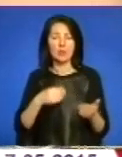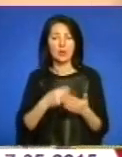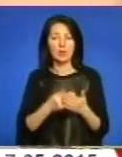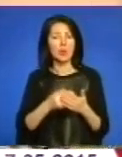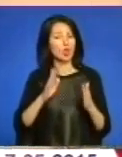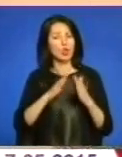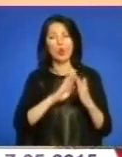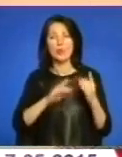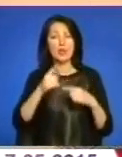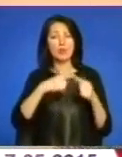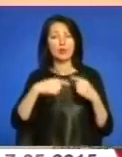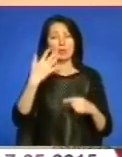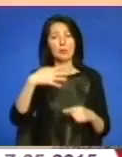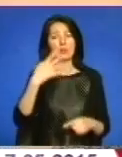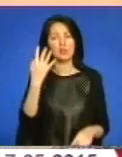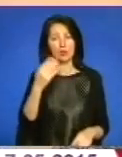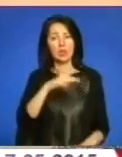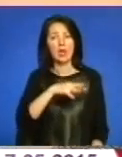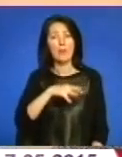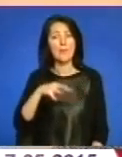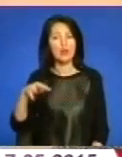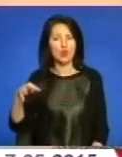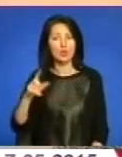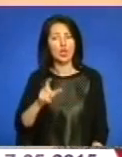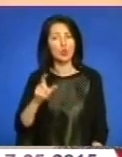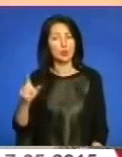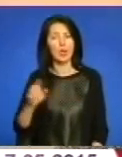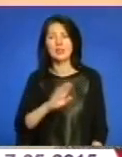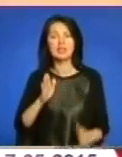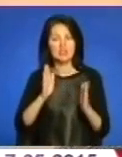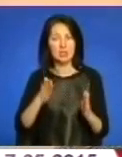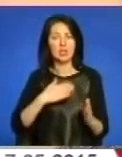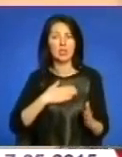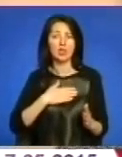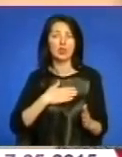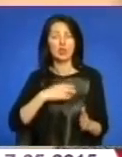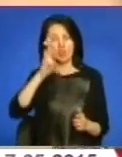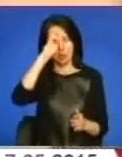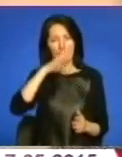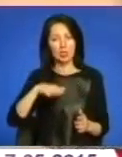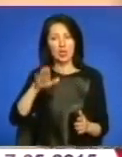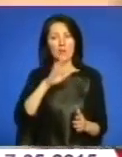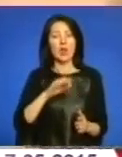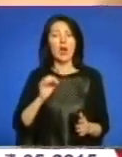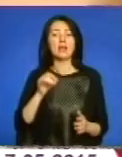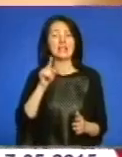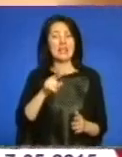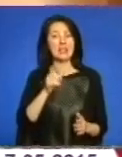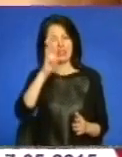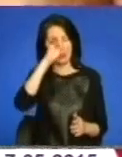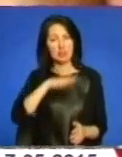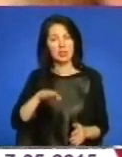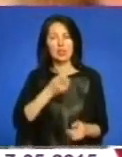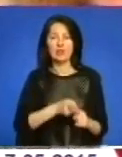не повернулося 54 мільйони людей. Не тільки нашої держави, але й тих держав, які